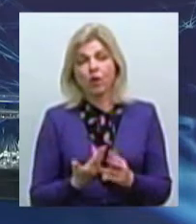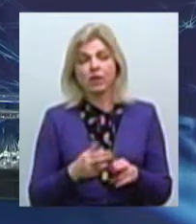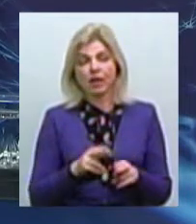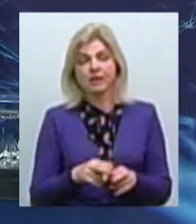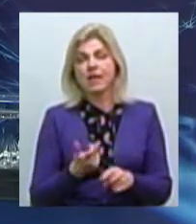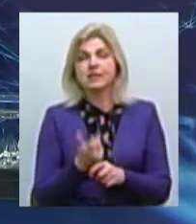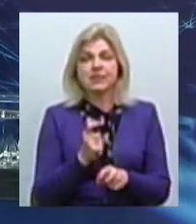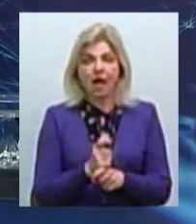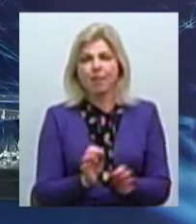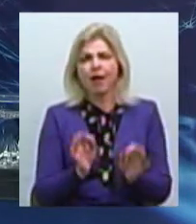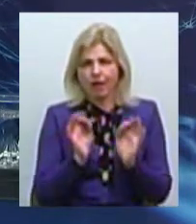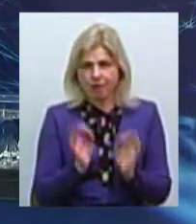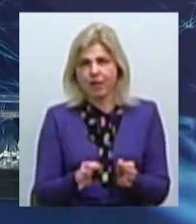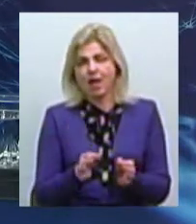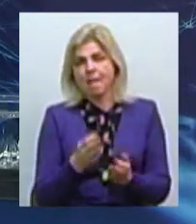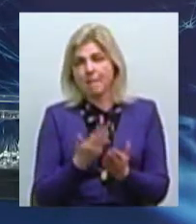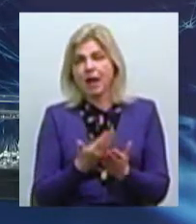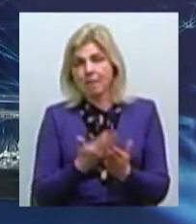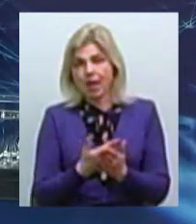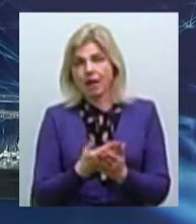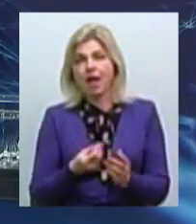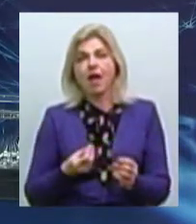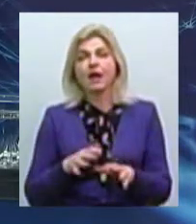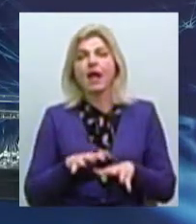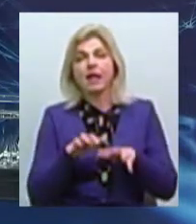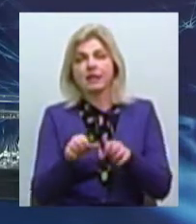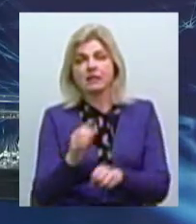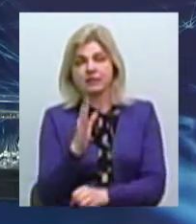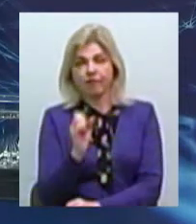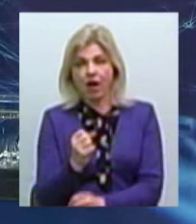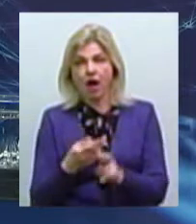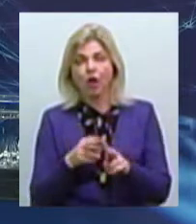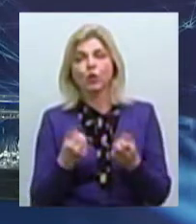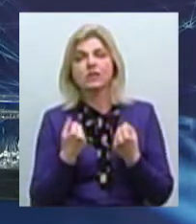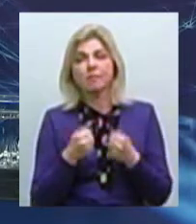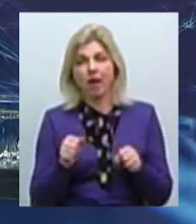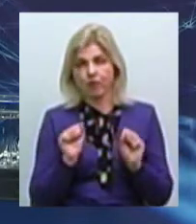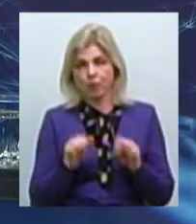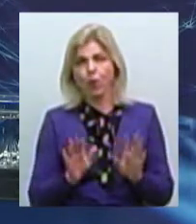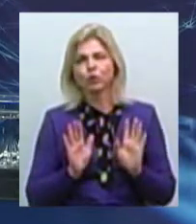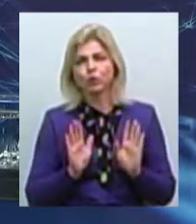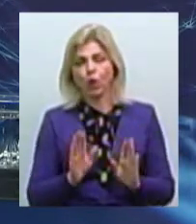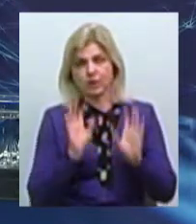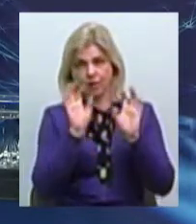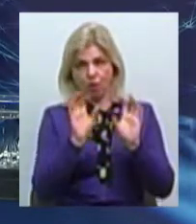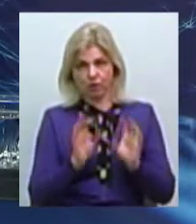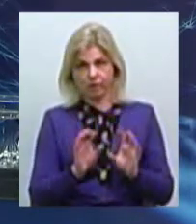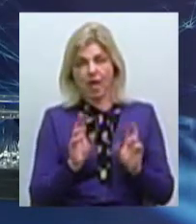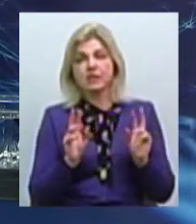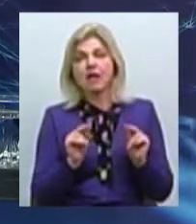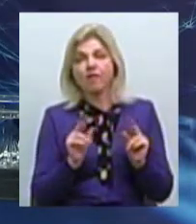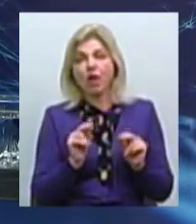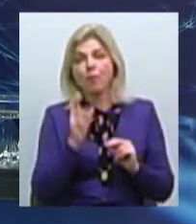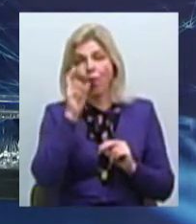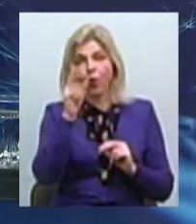классический пример рейдерство от которого можно избавиться только законодательно слава богу дошло и когда